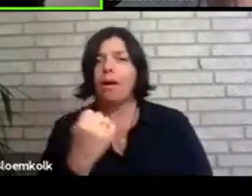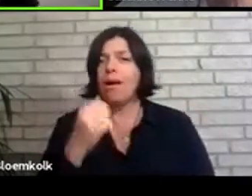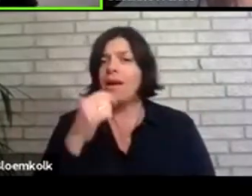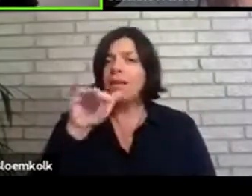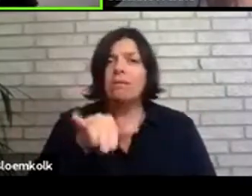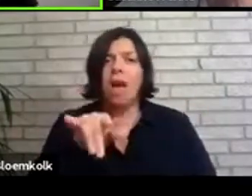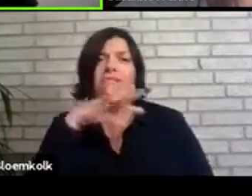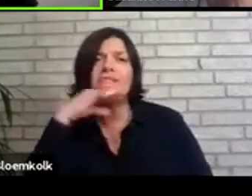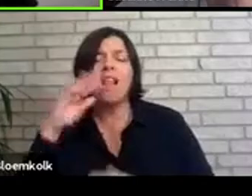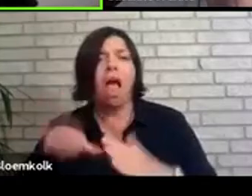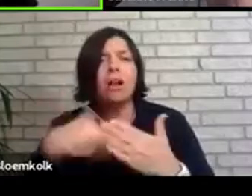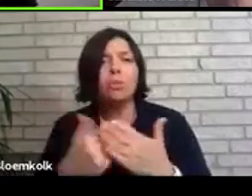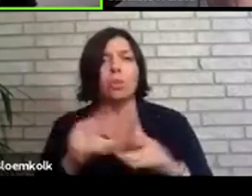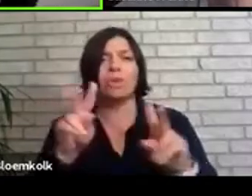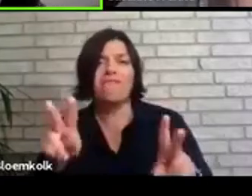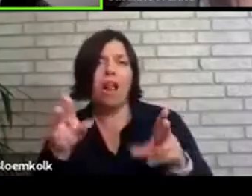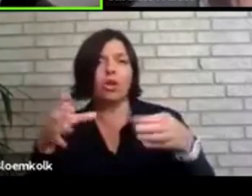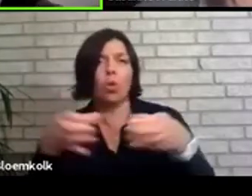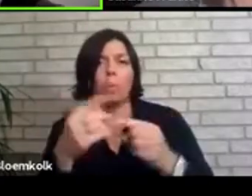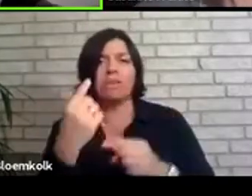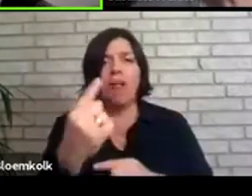die Fangruppen dann aufgebaut haben.